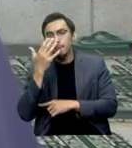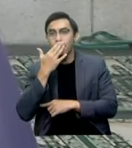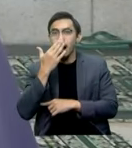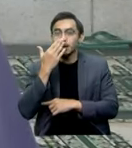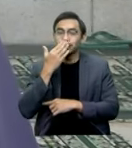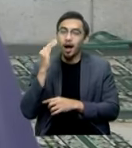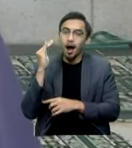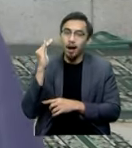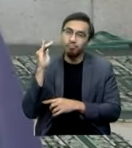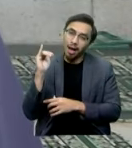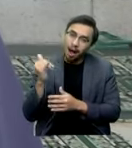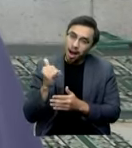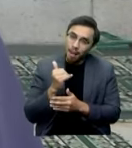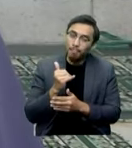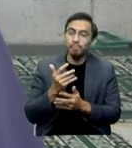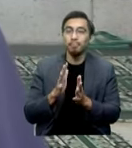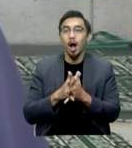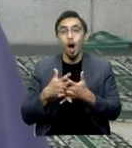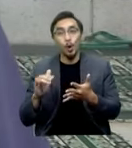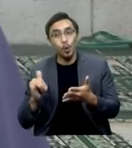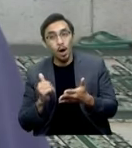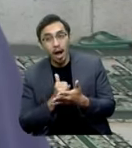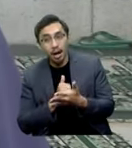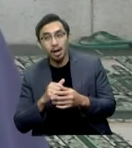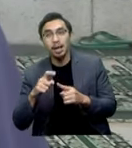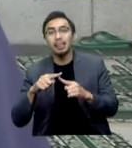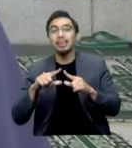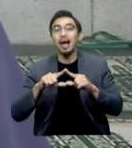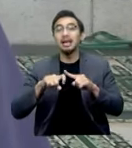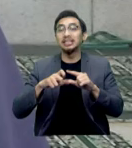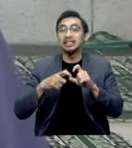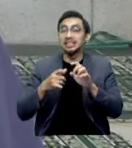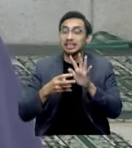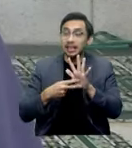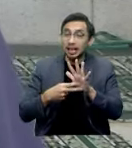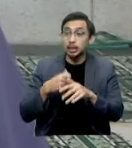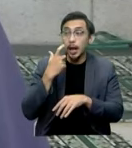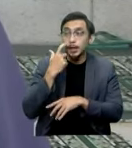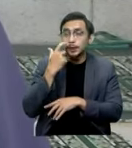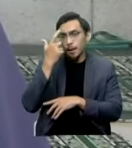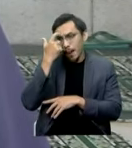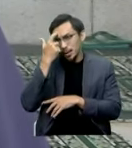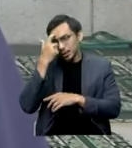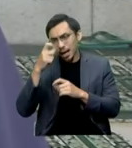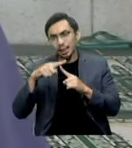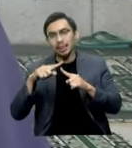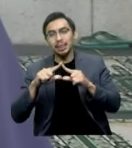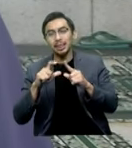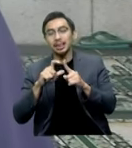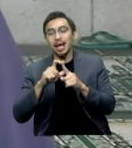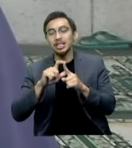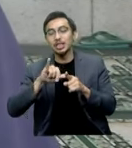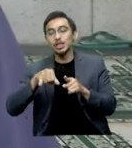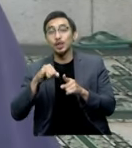belajar Al-Quran, yaitu tahsin. Di Selasa kita ada kajian tematik dan kajian kitab. Kemudian di hari Rabu kita ada